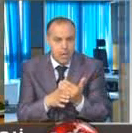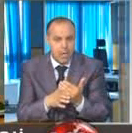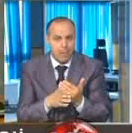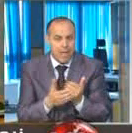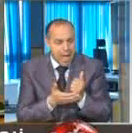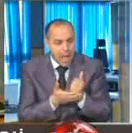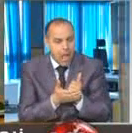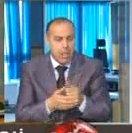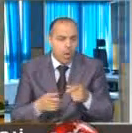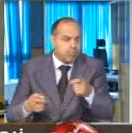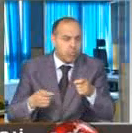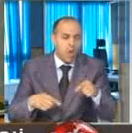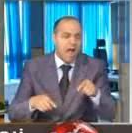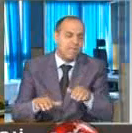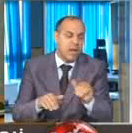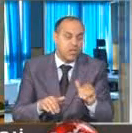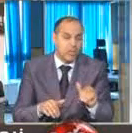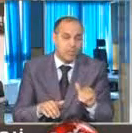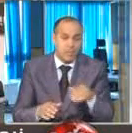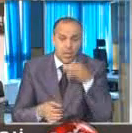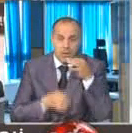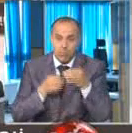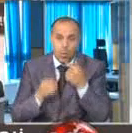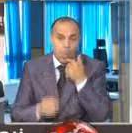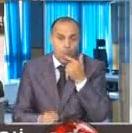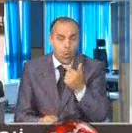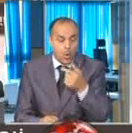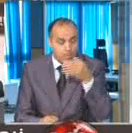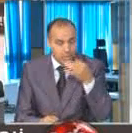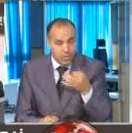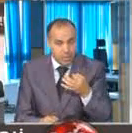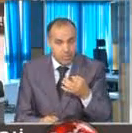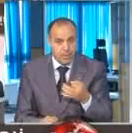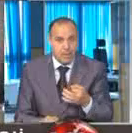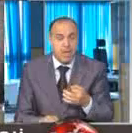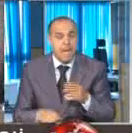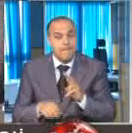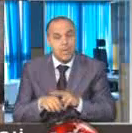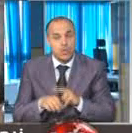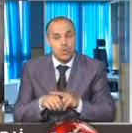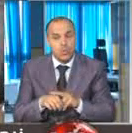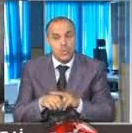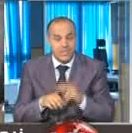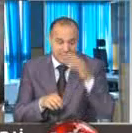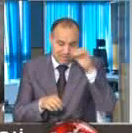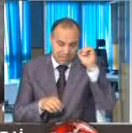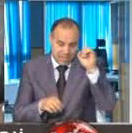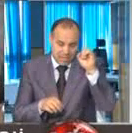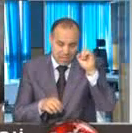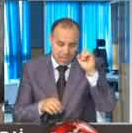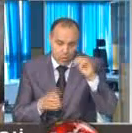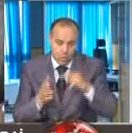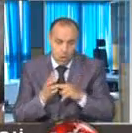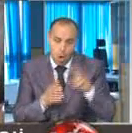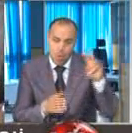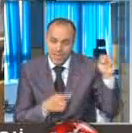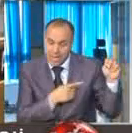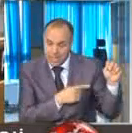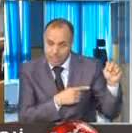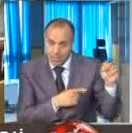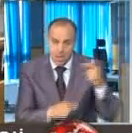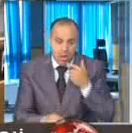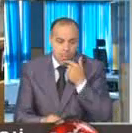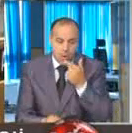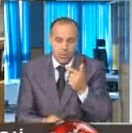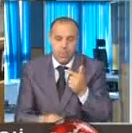العملية الإنسانية. تصريح شكك في دقته بشار الجعفري سفير سوريا لدى الأمم المتحدة، مؤكدا